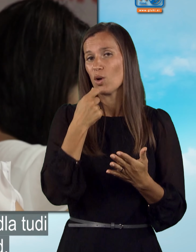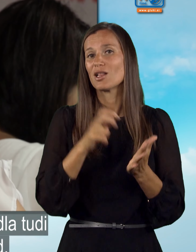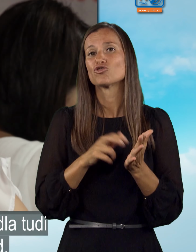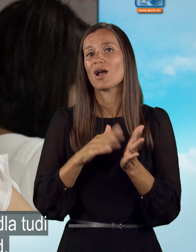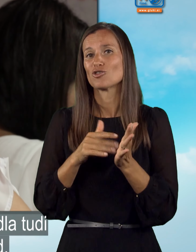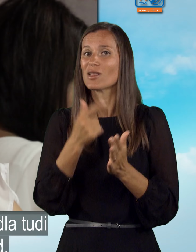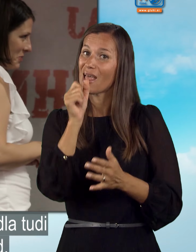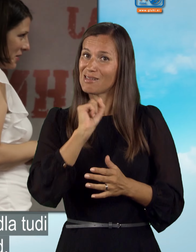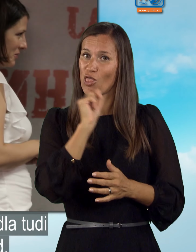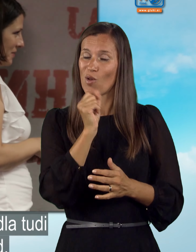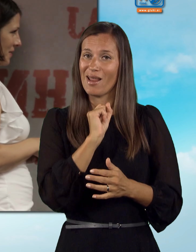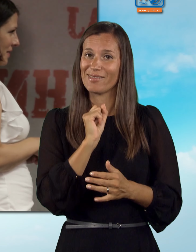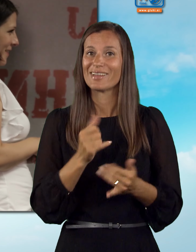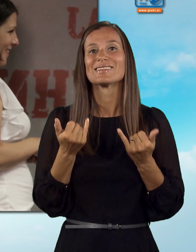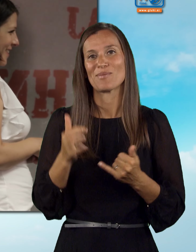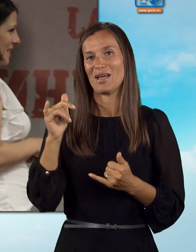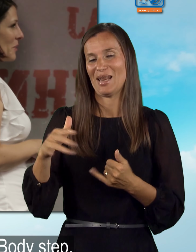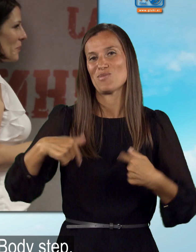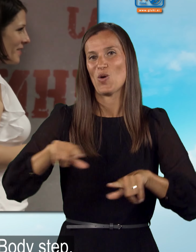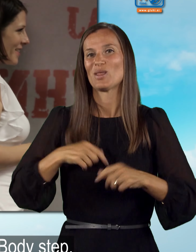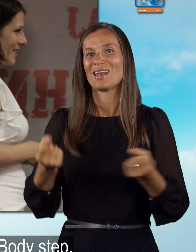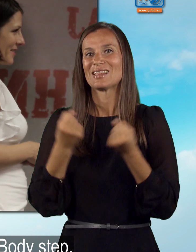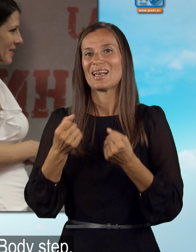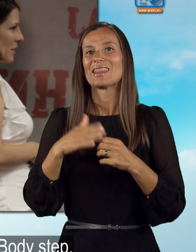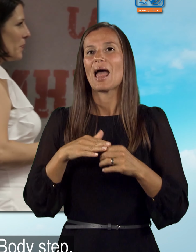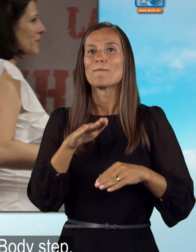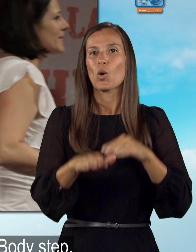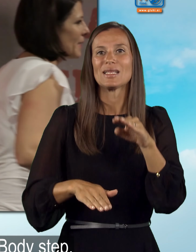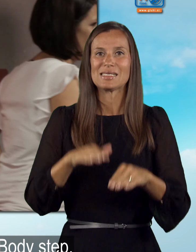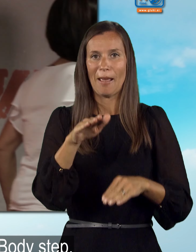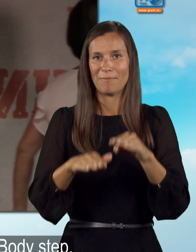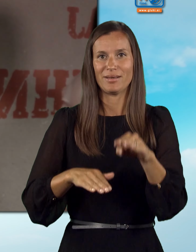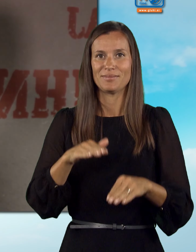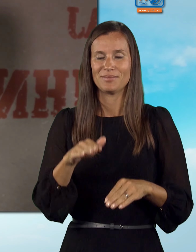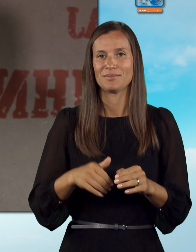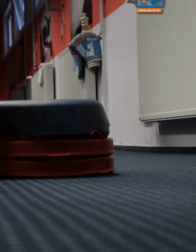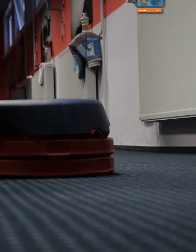Mogoče bom pojedla tudi še kakšen sladoled, Zdaj gremo pa trenirati na body step.